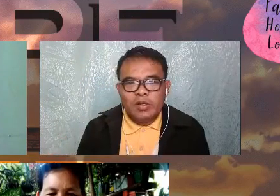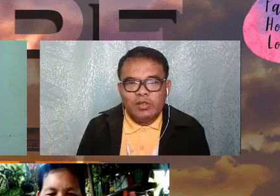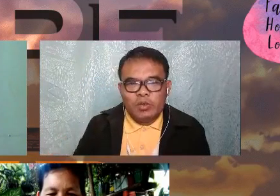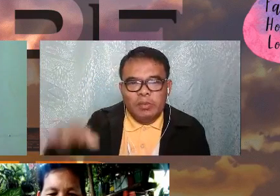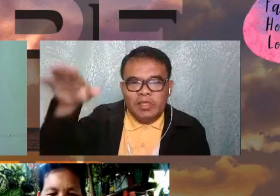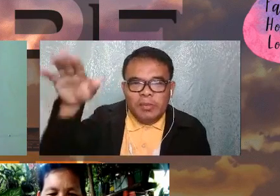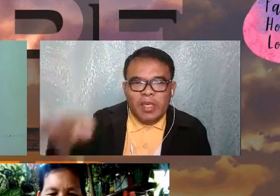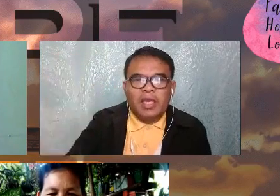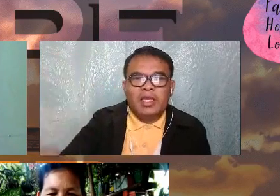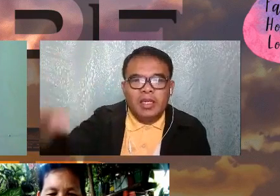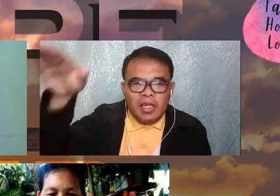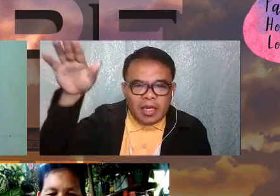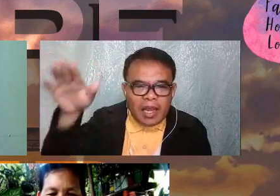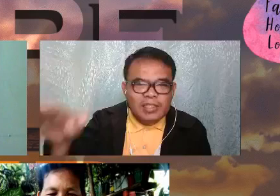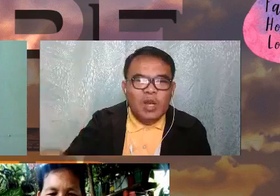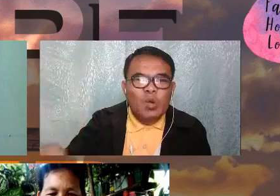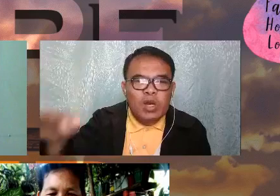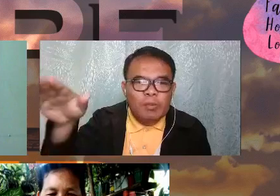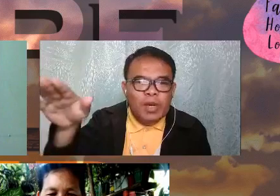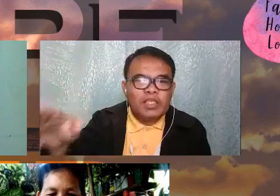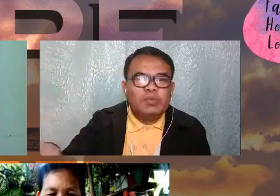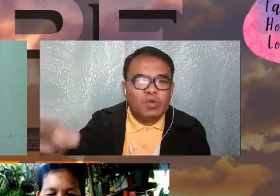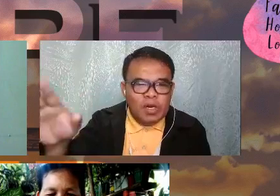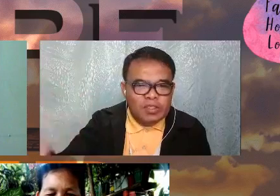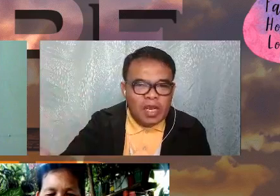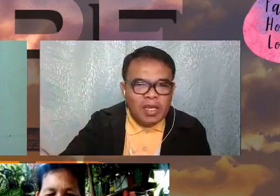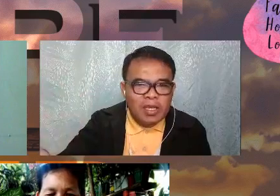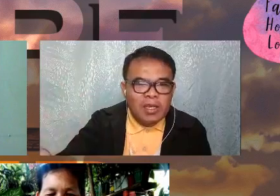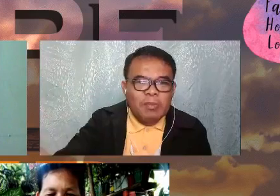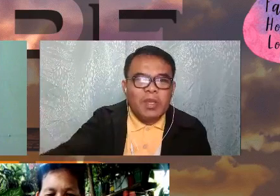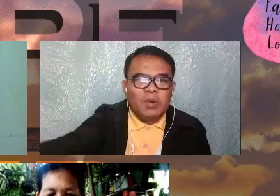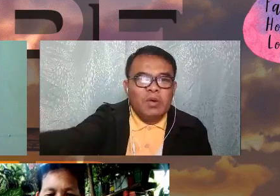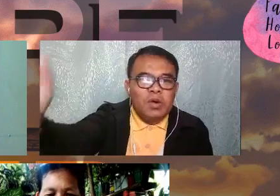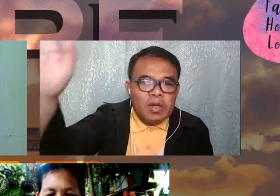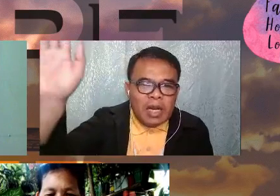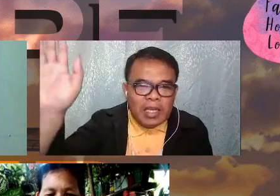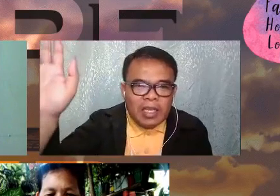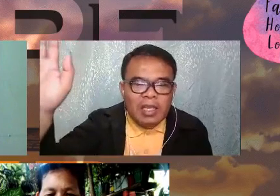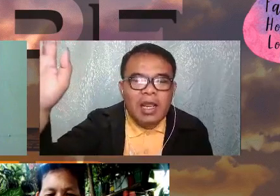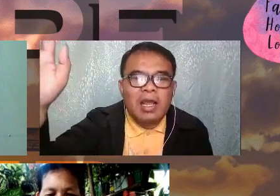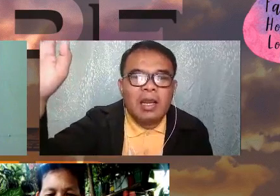yun. So ibig sabihin, nasa holy place muna siya. Pero